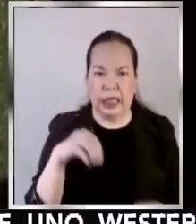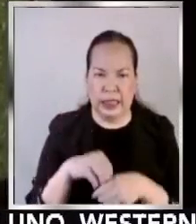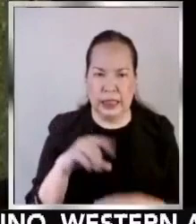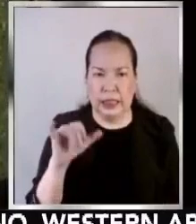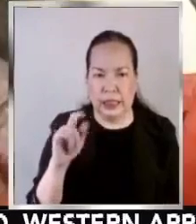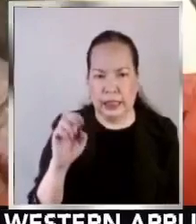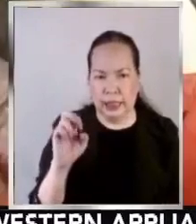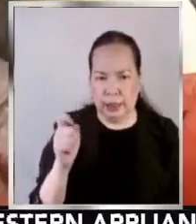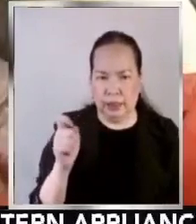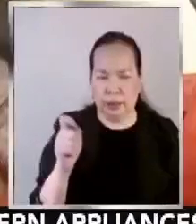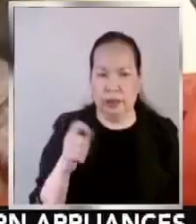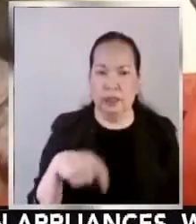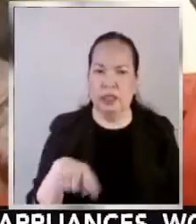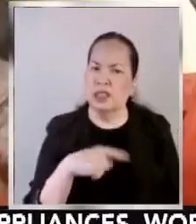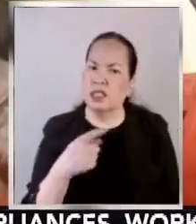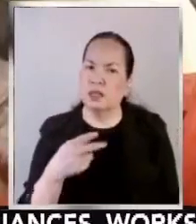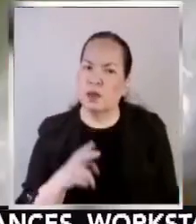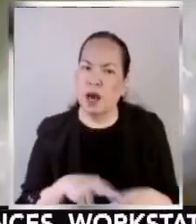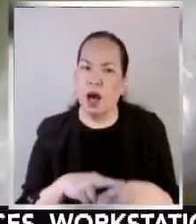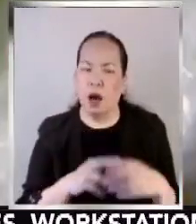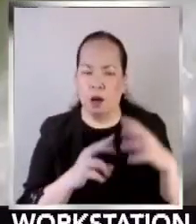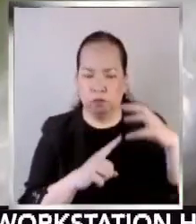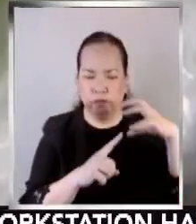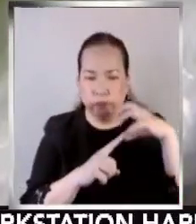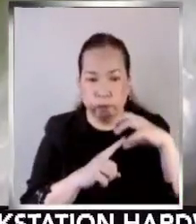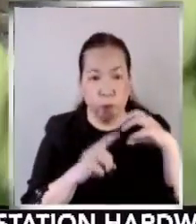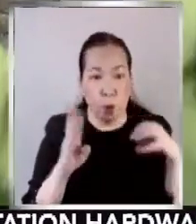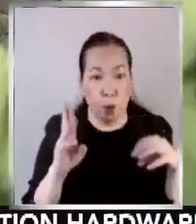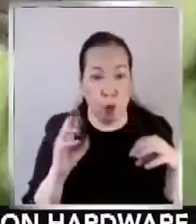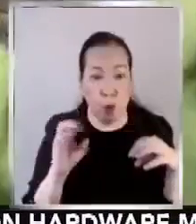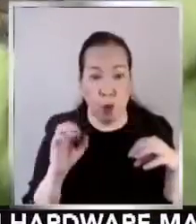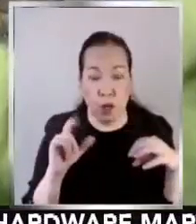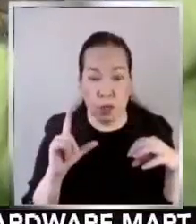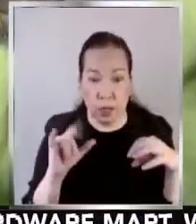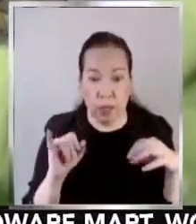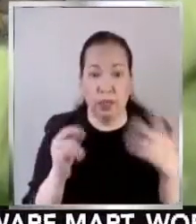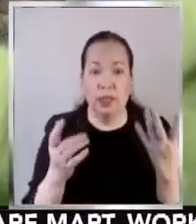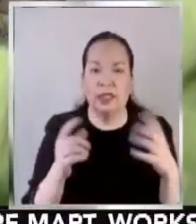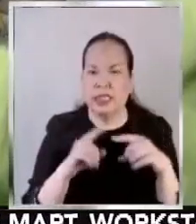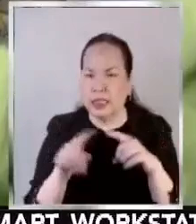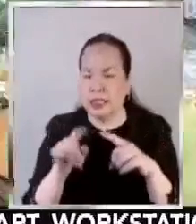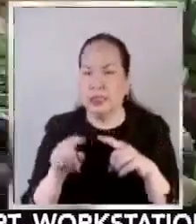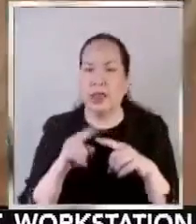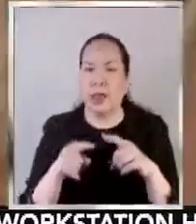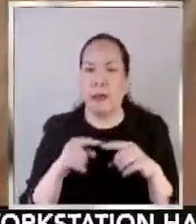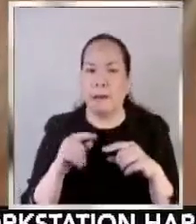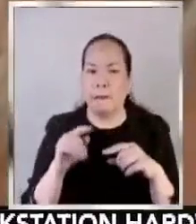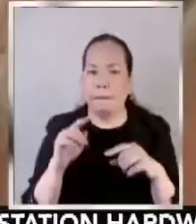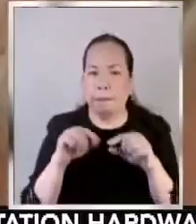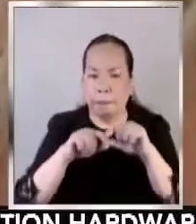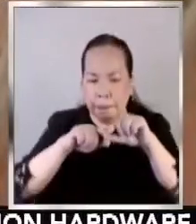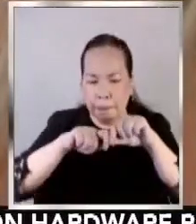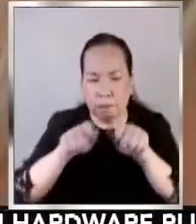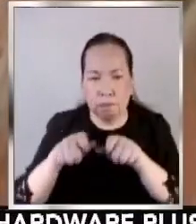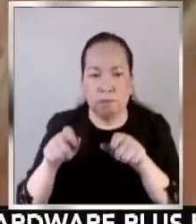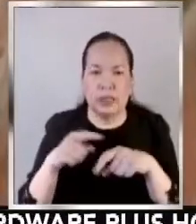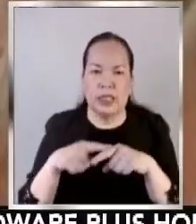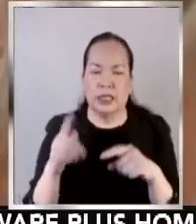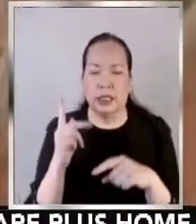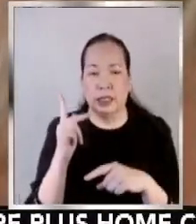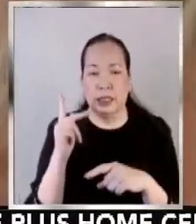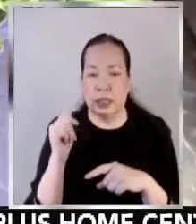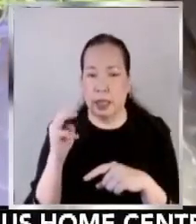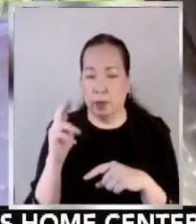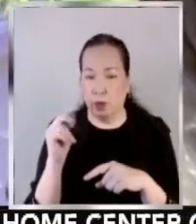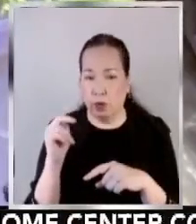Kapansin-pansin din ang pagmahal ng broccoli, cauliflower, bagyo beans at iba pang gulay sa Kamuning Market. Sa Mega Q-Mart nagmahal din